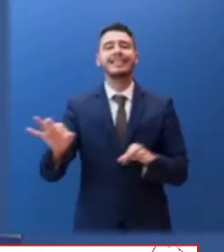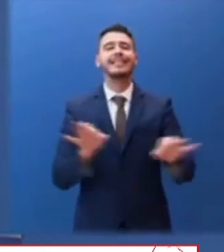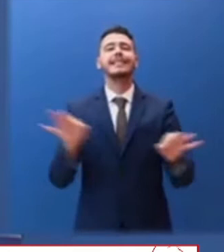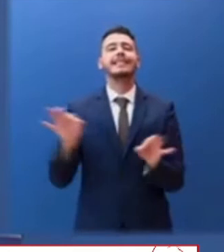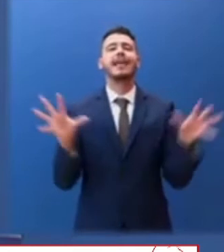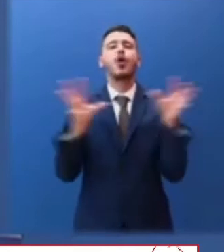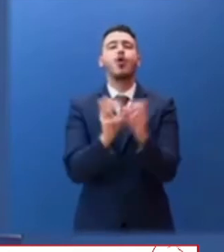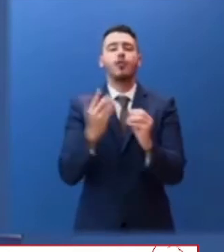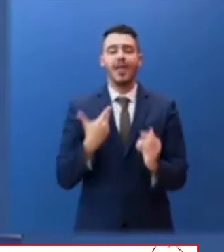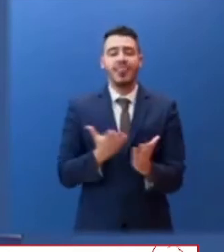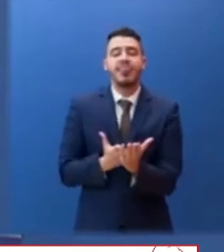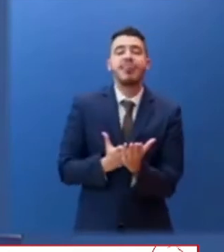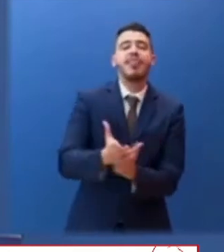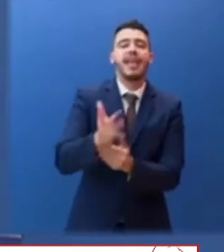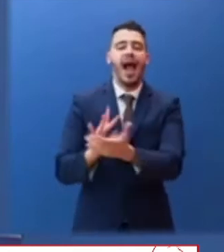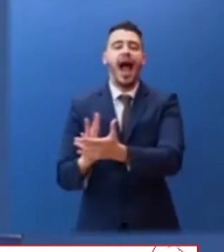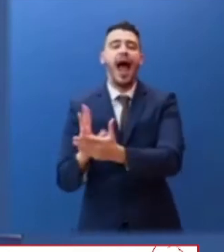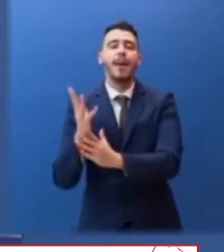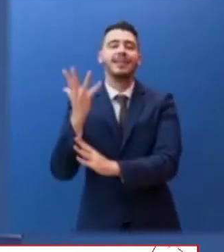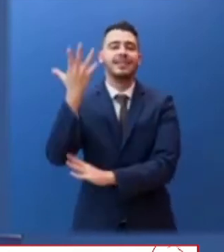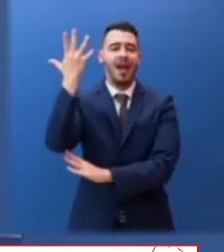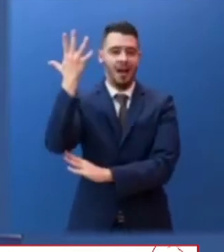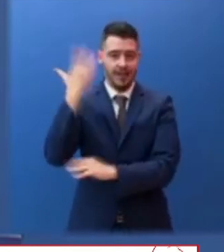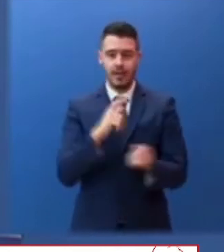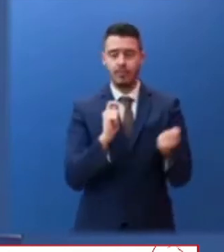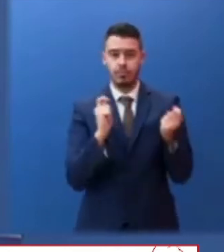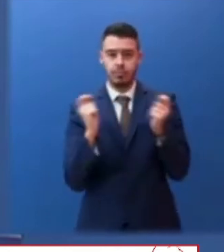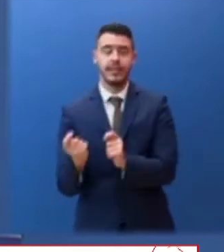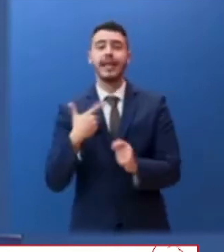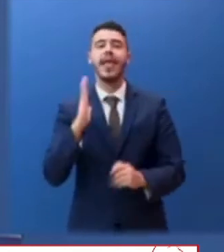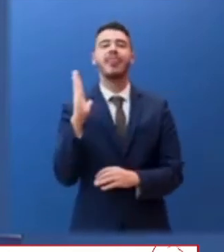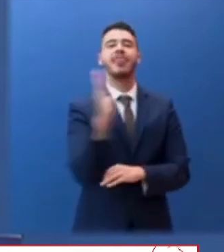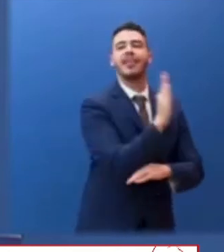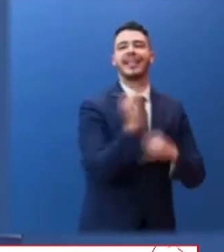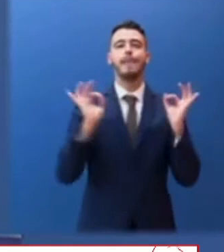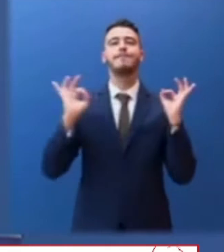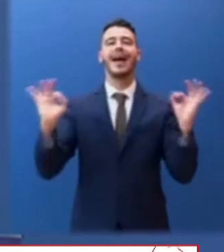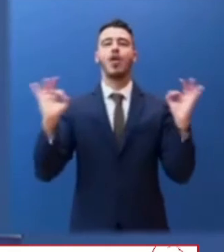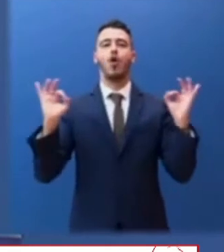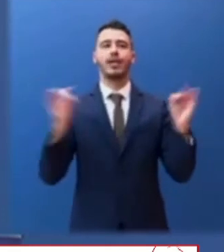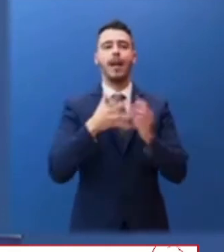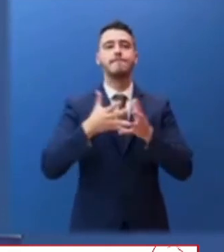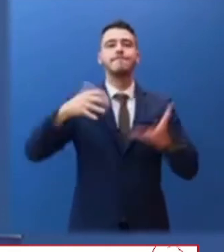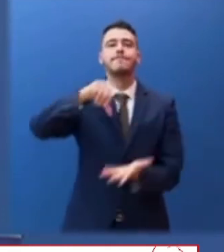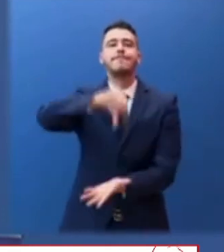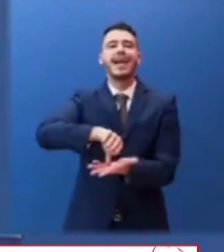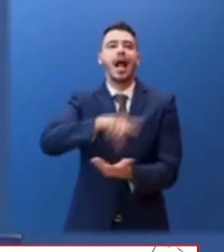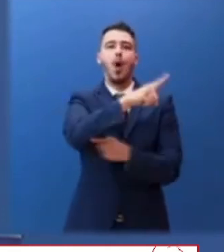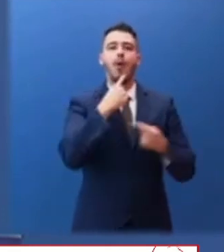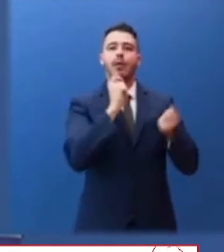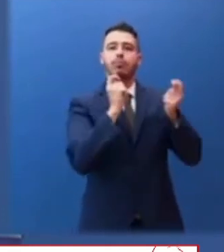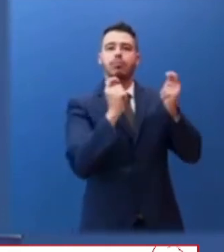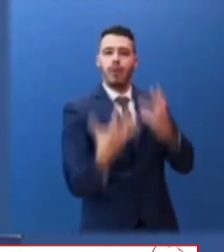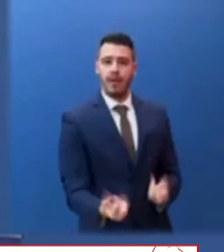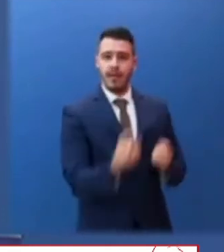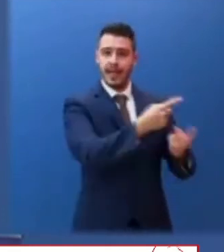δίκαιης αναπτυξιακής μετάβασης των περιοχών της Δυτικής Μακεδονίας και της Μεγαλόπολης, του Υπουργείου Περιβάλλοντος και Ενέργειας, καθώς και η Εθνική